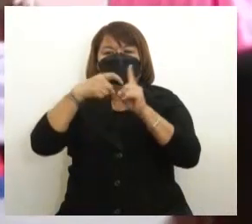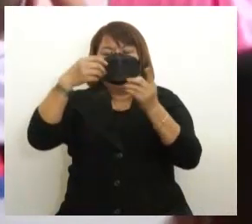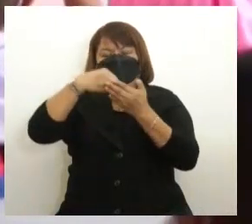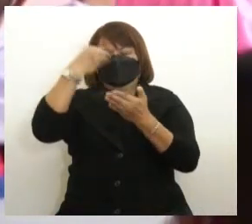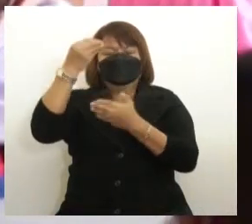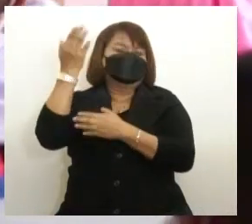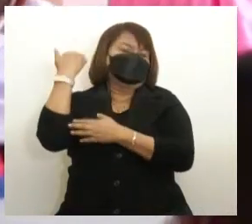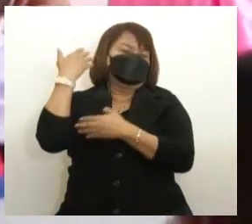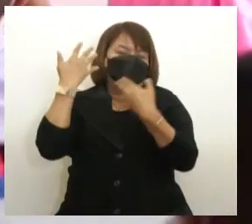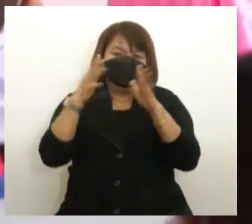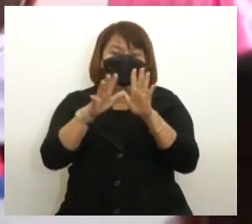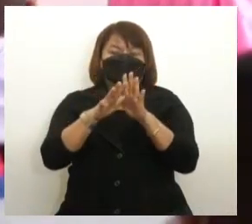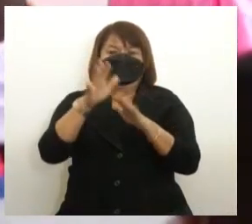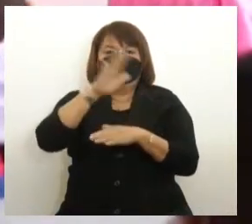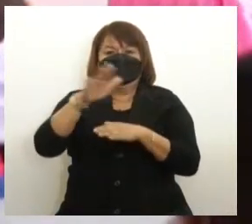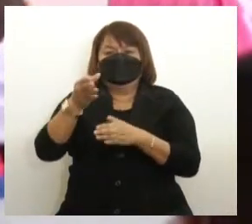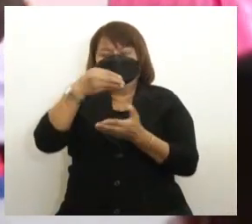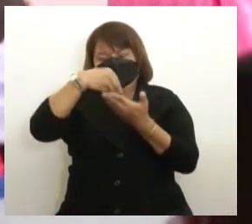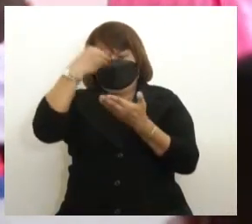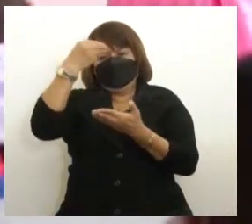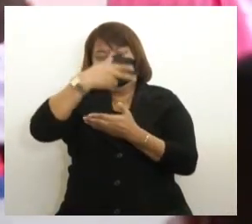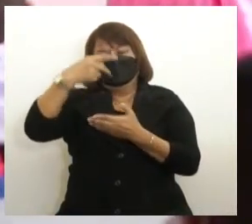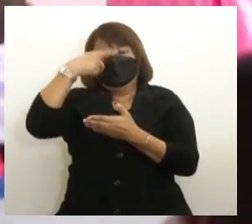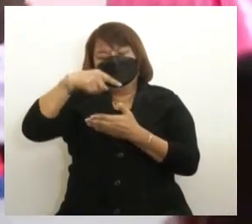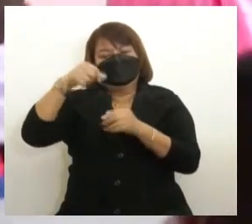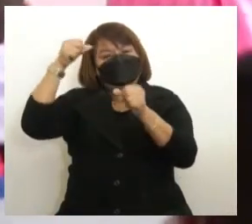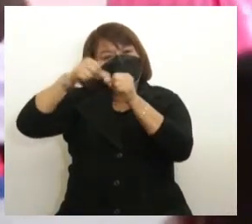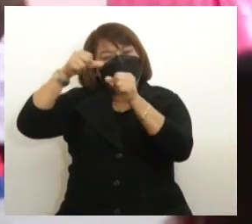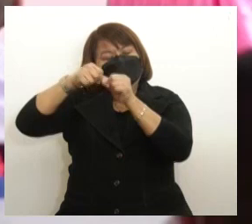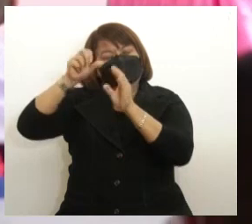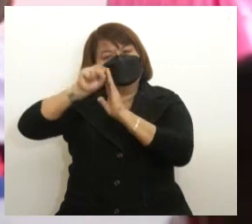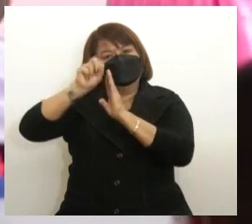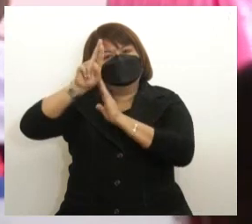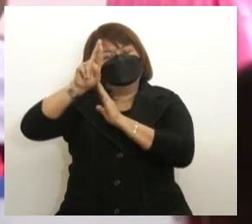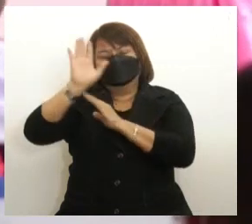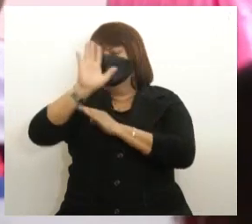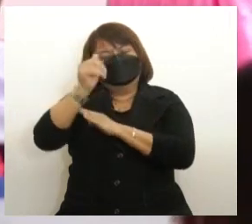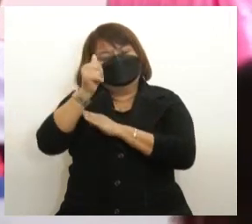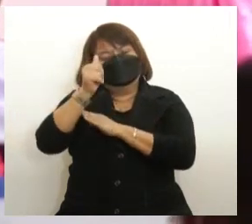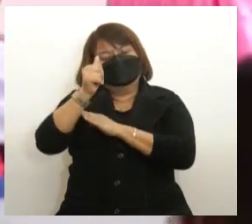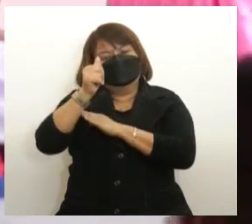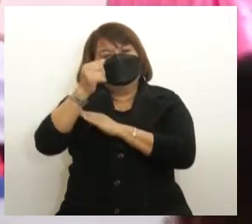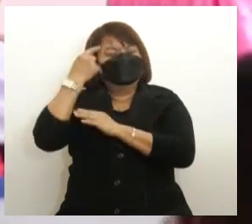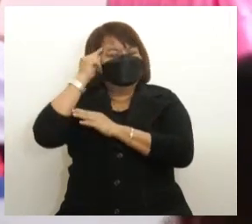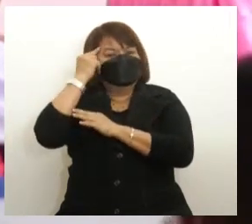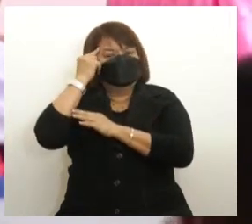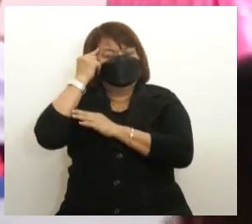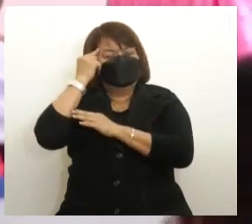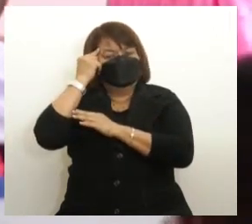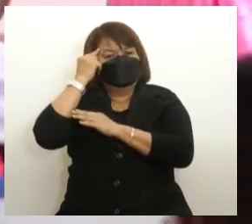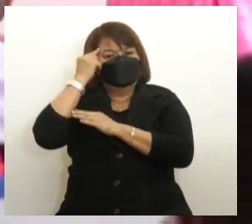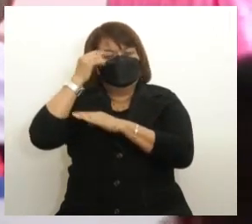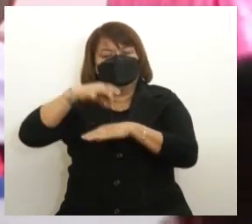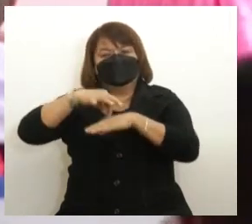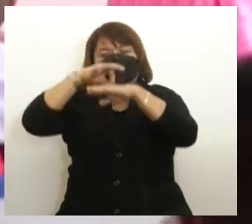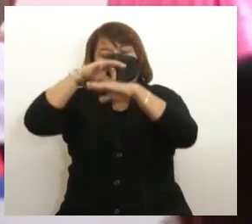แล้วเนี่ยนะคะเด็กนักเรียนเรียนภาษาไทยจำสระไม่ค่อยได้ไม่รู้ว่าตำแหน่งของสระนั้นอยู่ตรงไหน